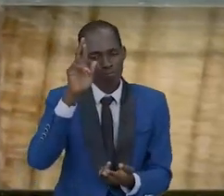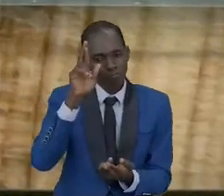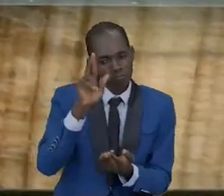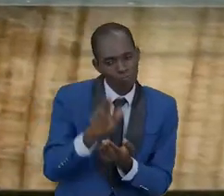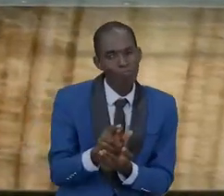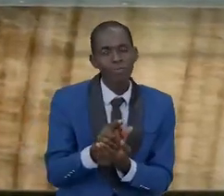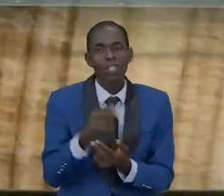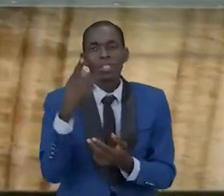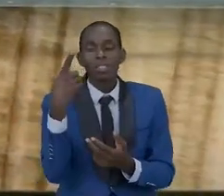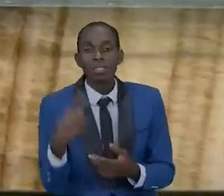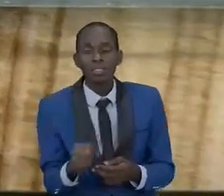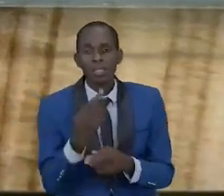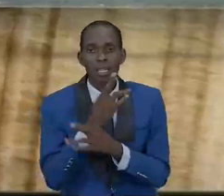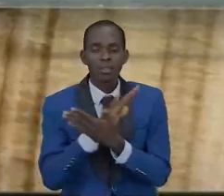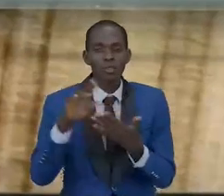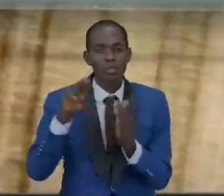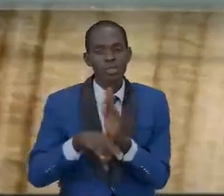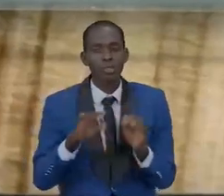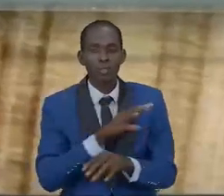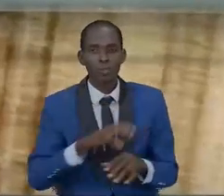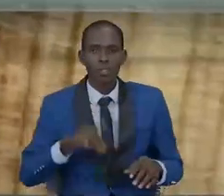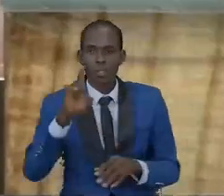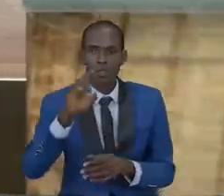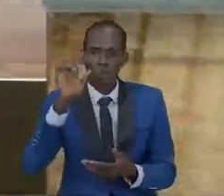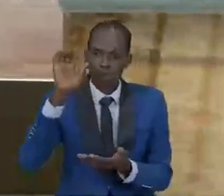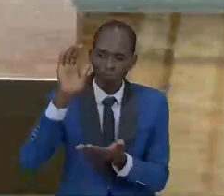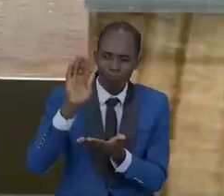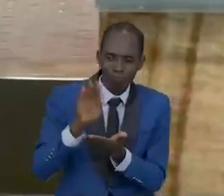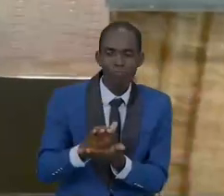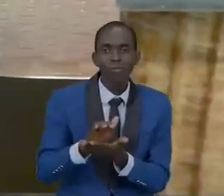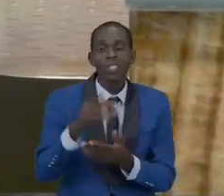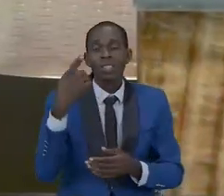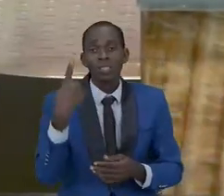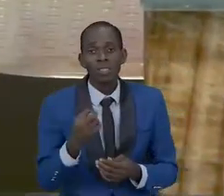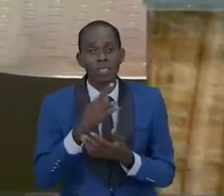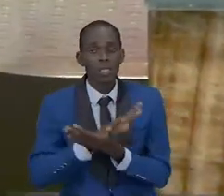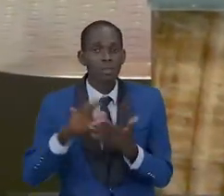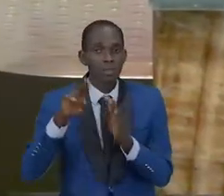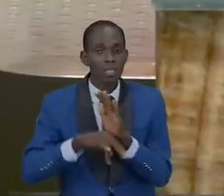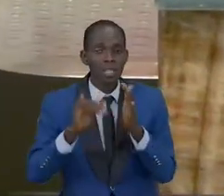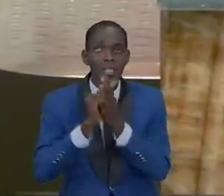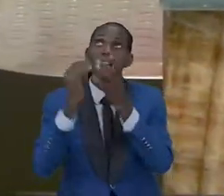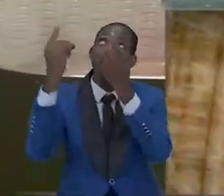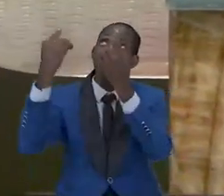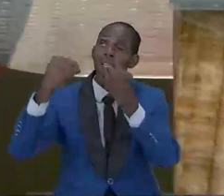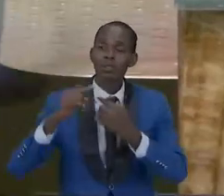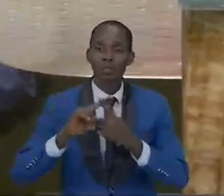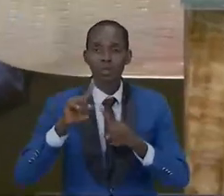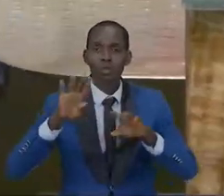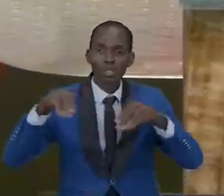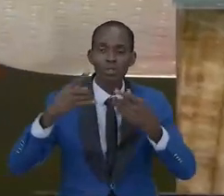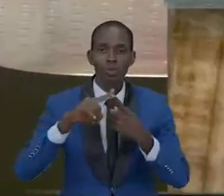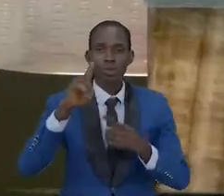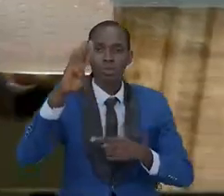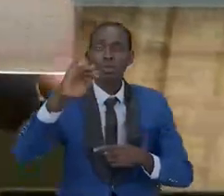de Christ est une minimise la justice qui est venue dans ta vie qui était donné par